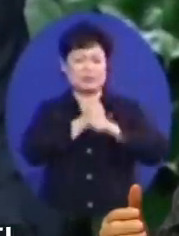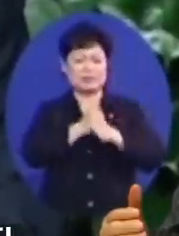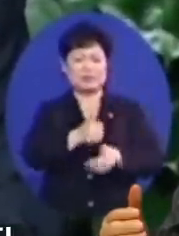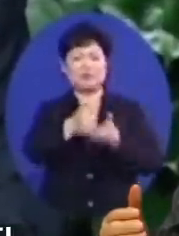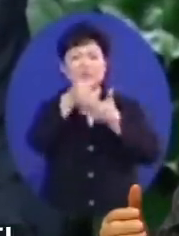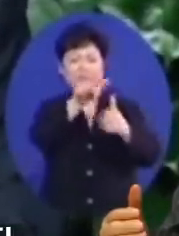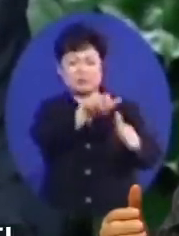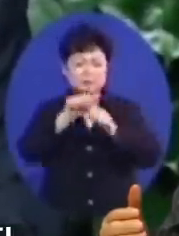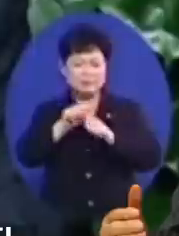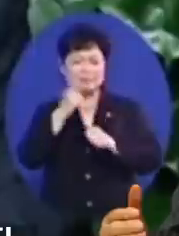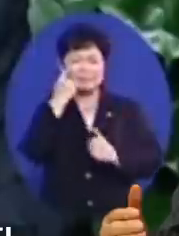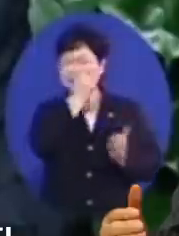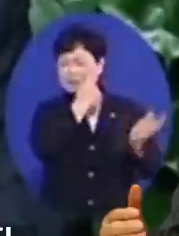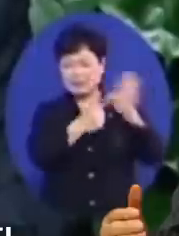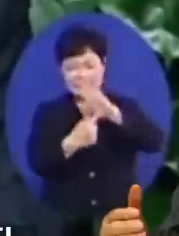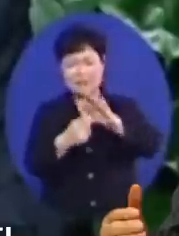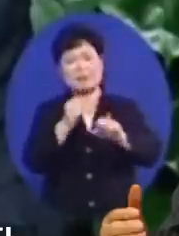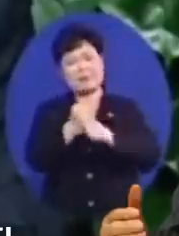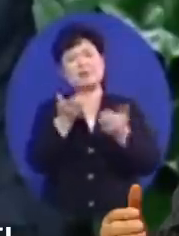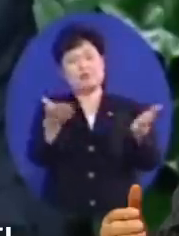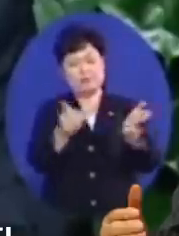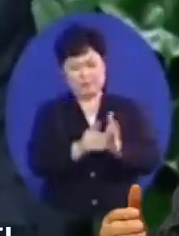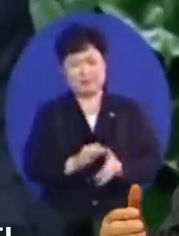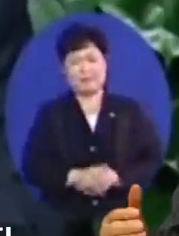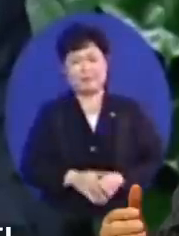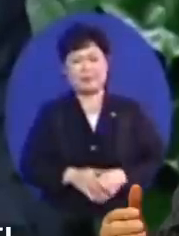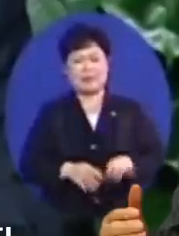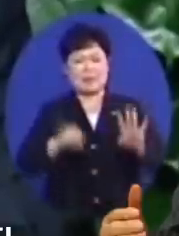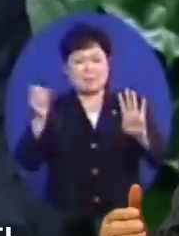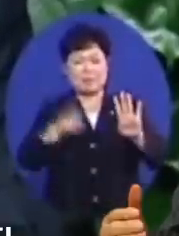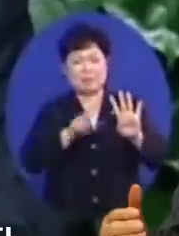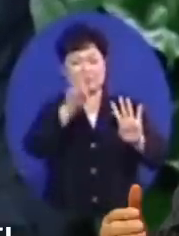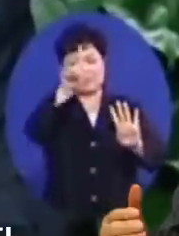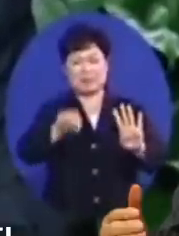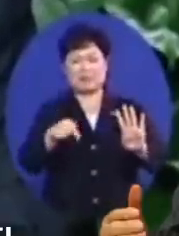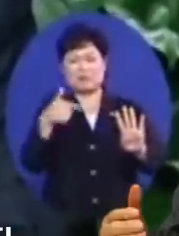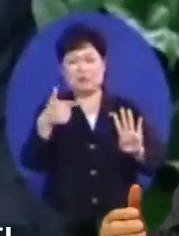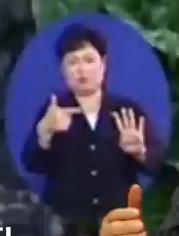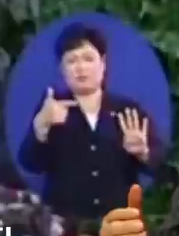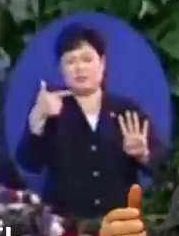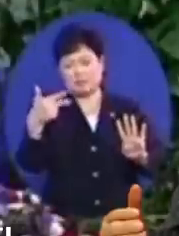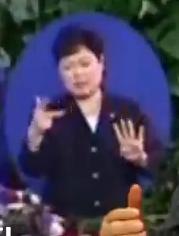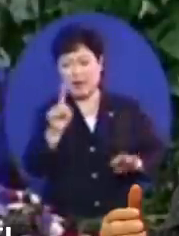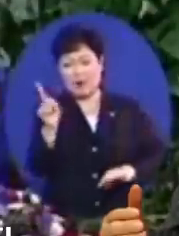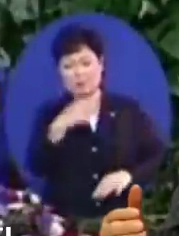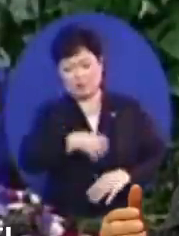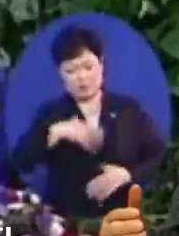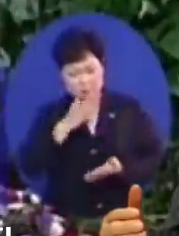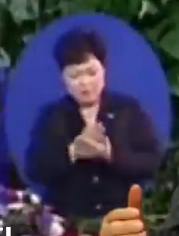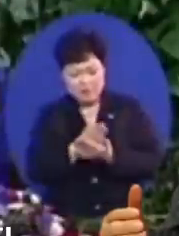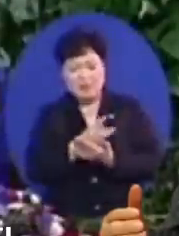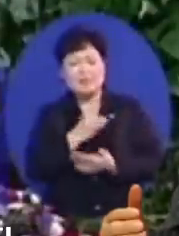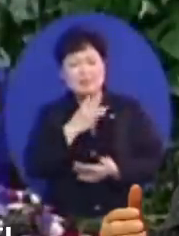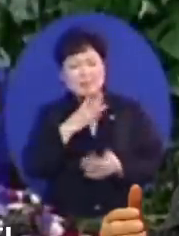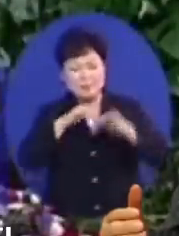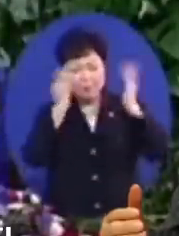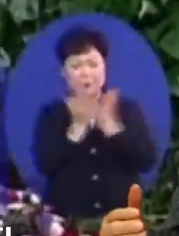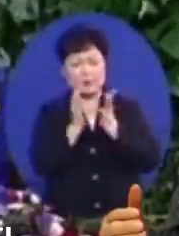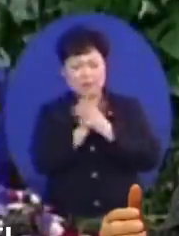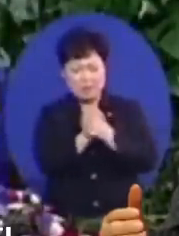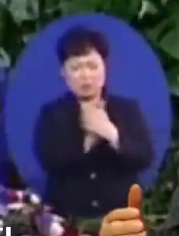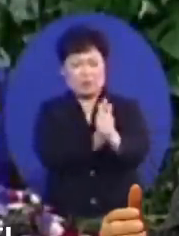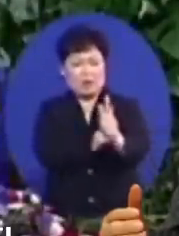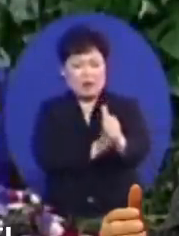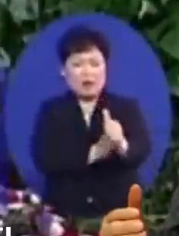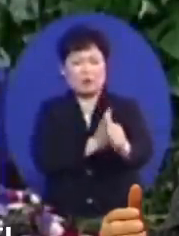우리가 간증할 수 있게 만들어주는 것입니다. 빌립보서 4장 6절로 7절에도 아무것도 염려하지 말고 다만 모든 일에 기도와